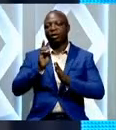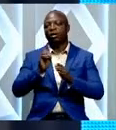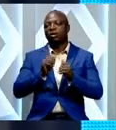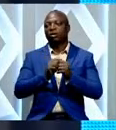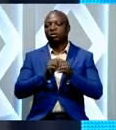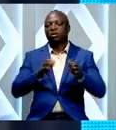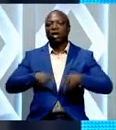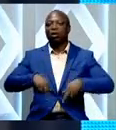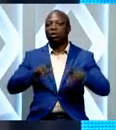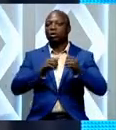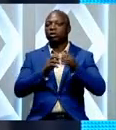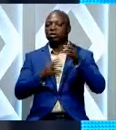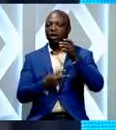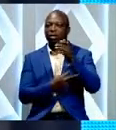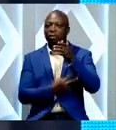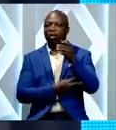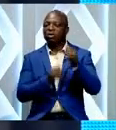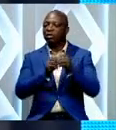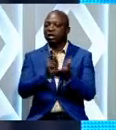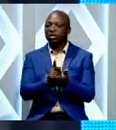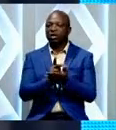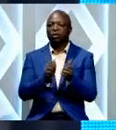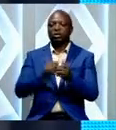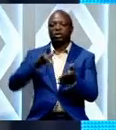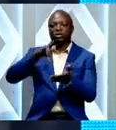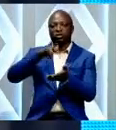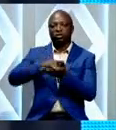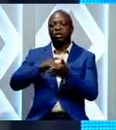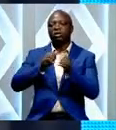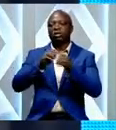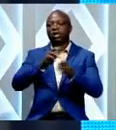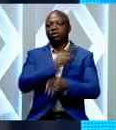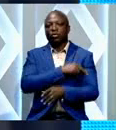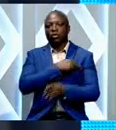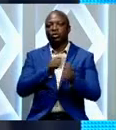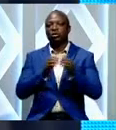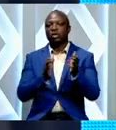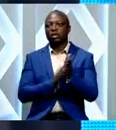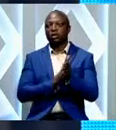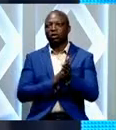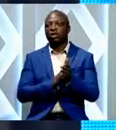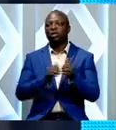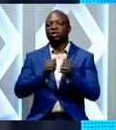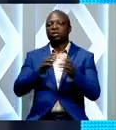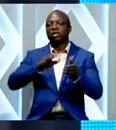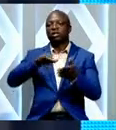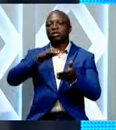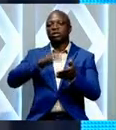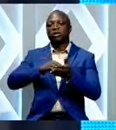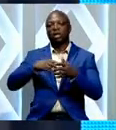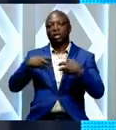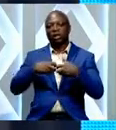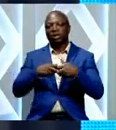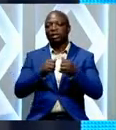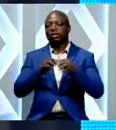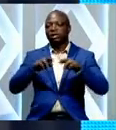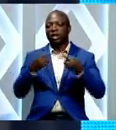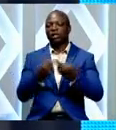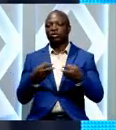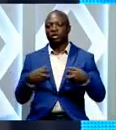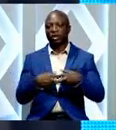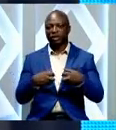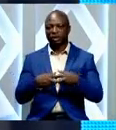sans pont, sans port, sans aéroport, sans hôpitaux, sans écoles, sans centrales électriques, sans réseau